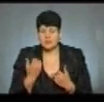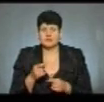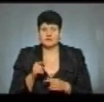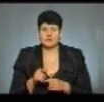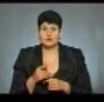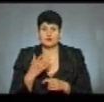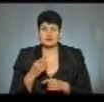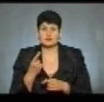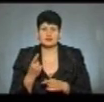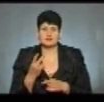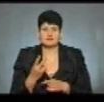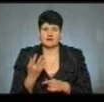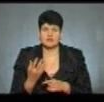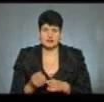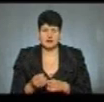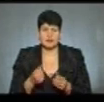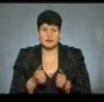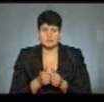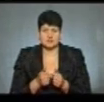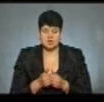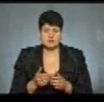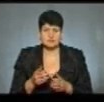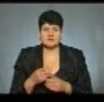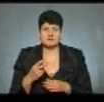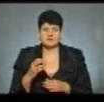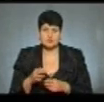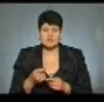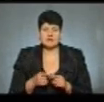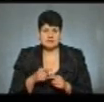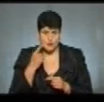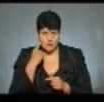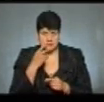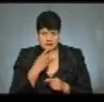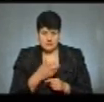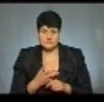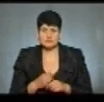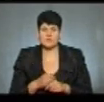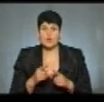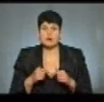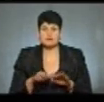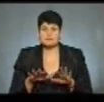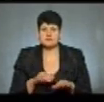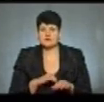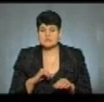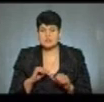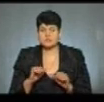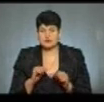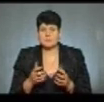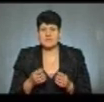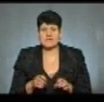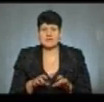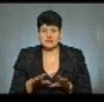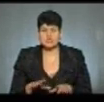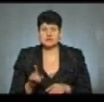могла 1-2 дня наближатися до 20%. Таким чином, це оцінивши, відповідно, органи місцевого самоврядування прийняли